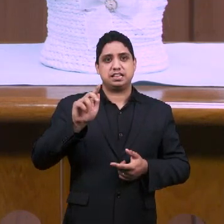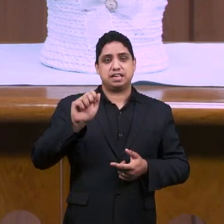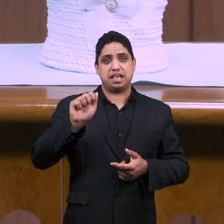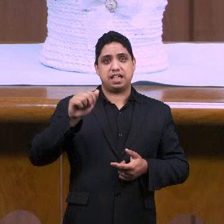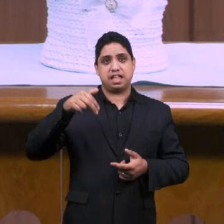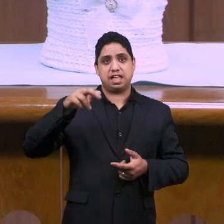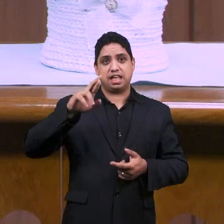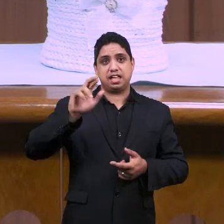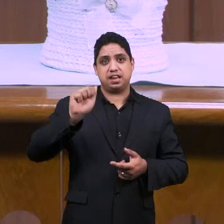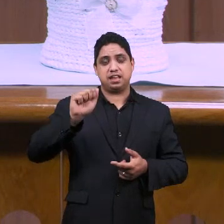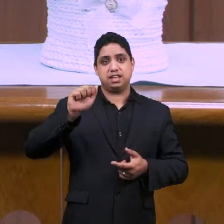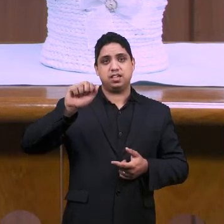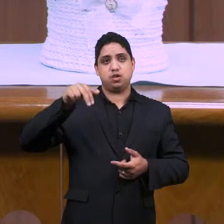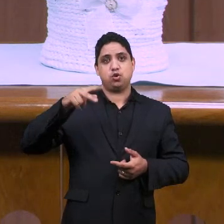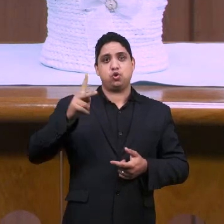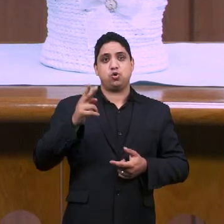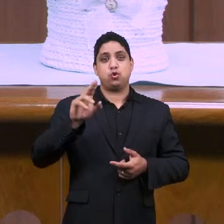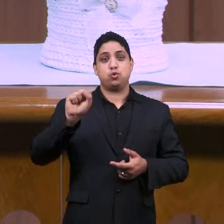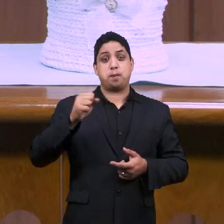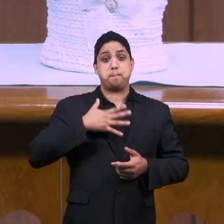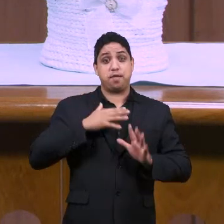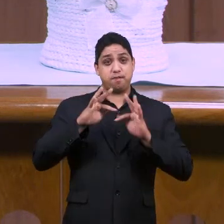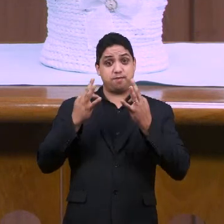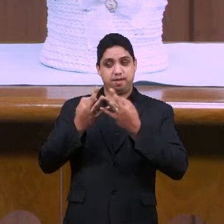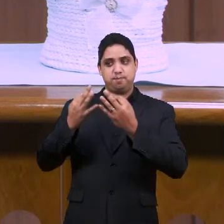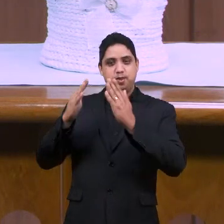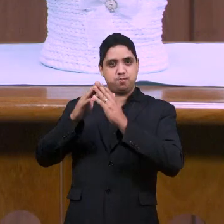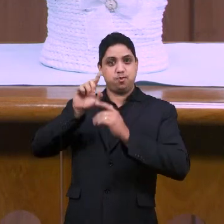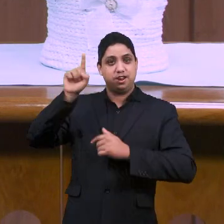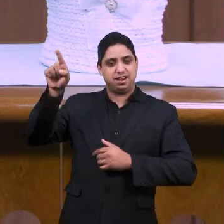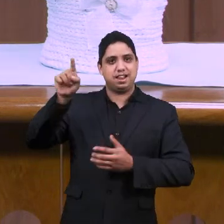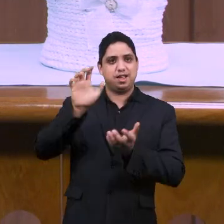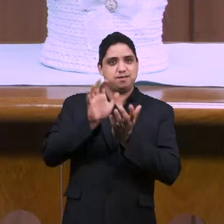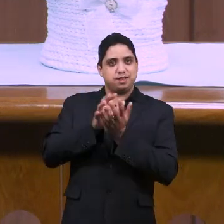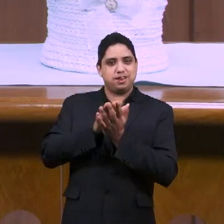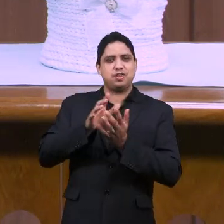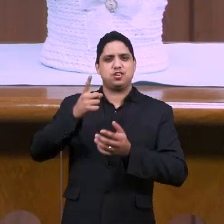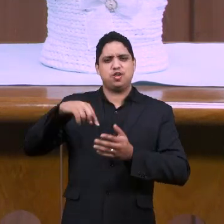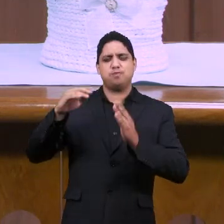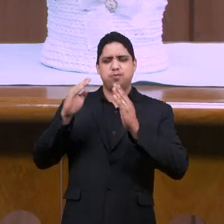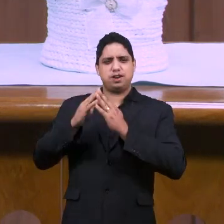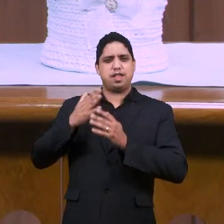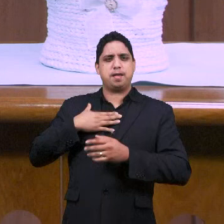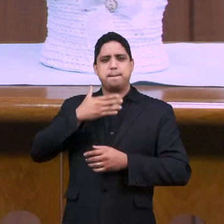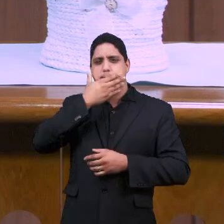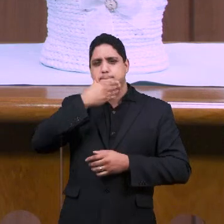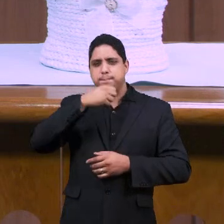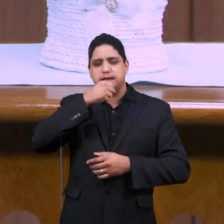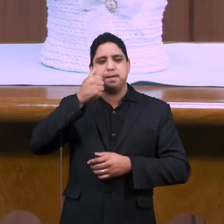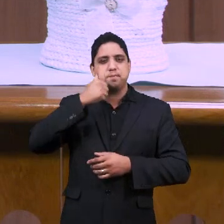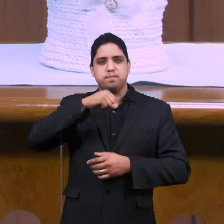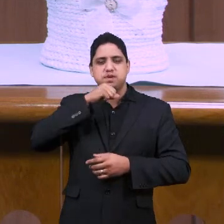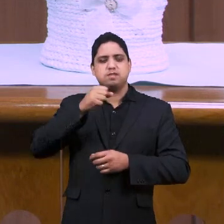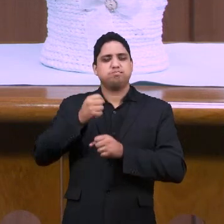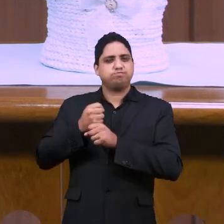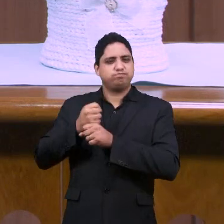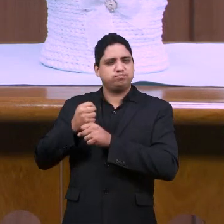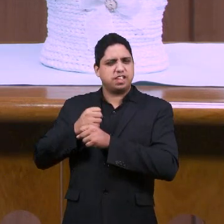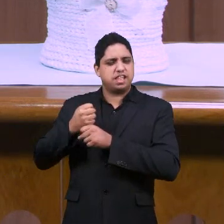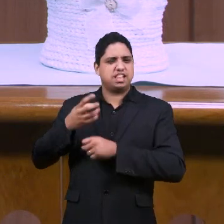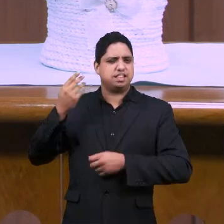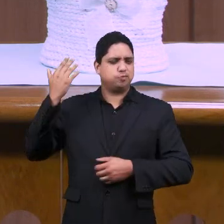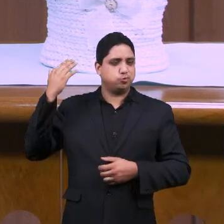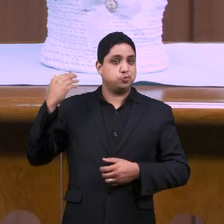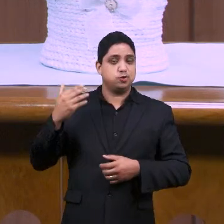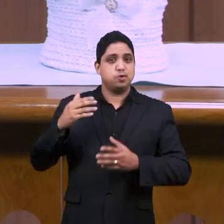de Garanhuns. Garanhuns, c'est la terre de ma famille, à Pernambuco. Ma famille a habité